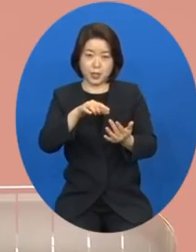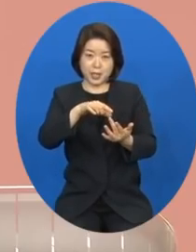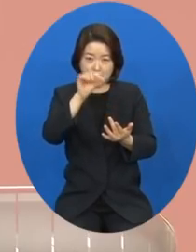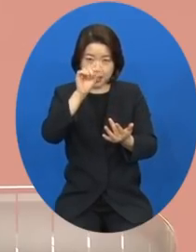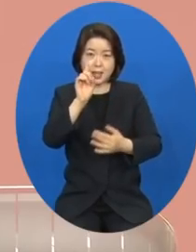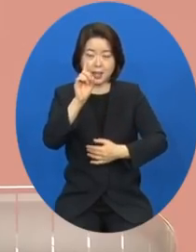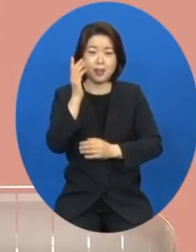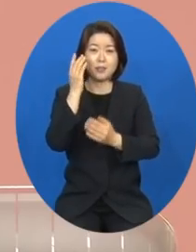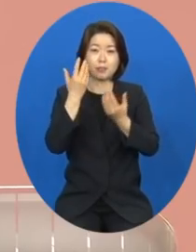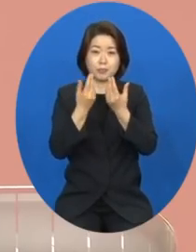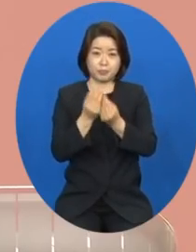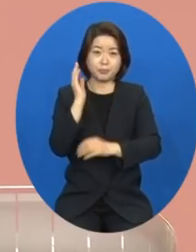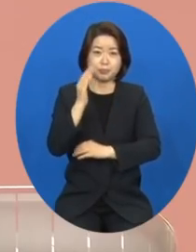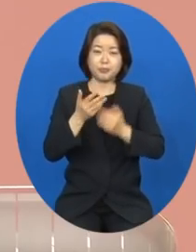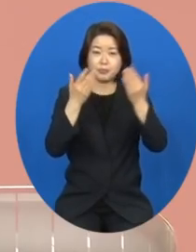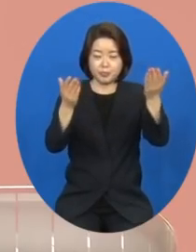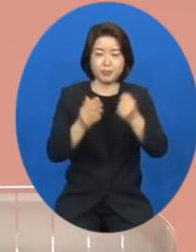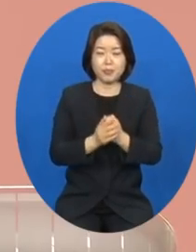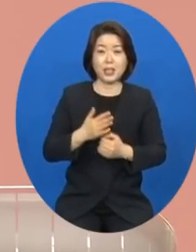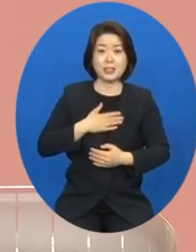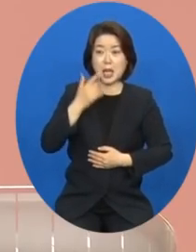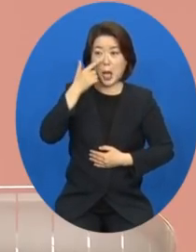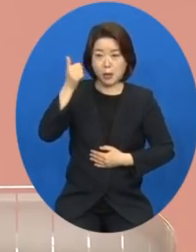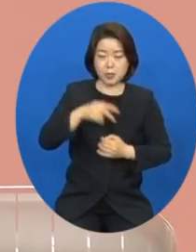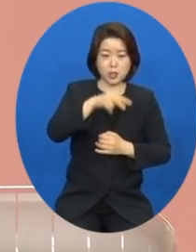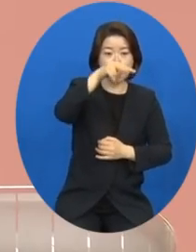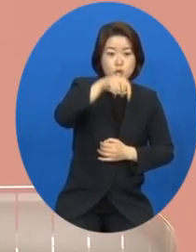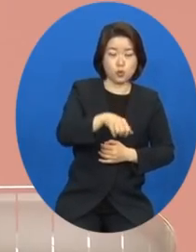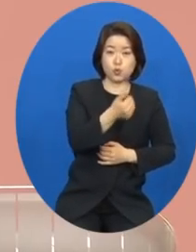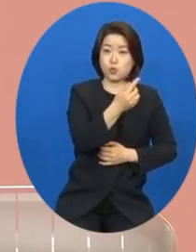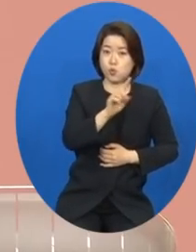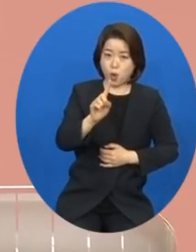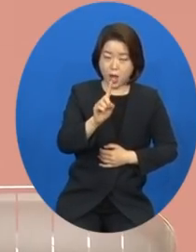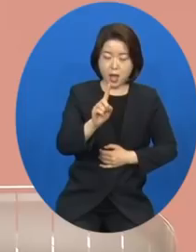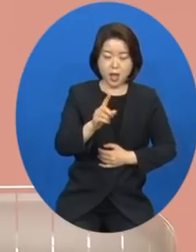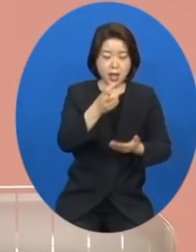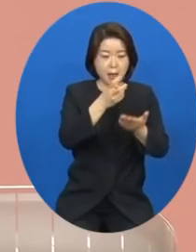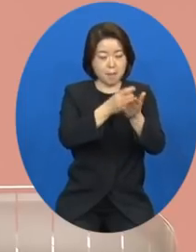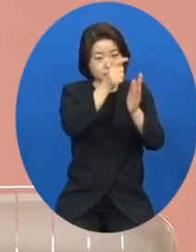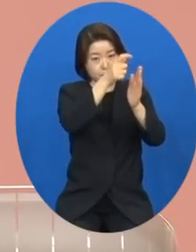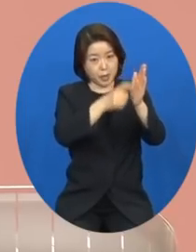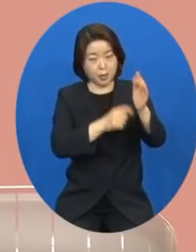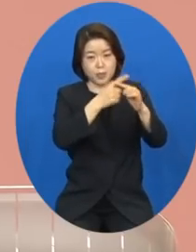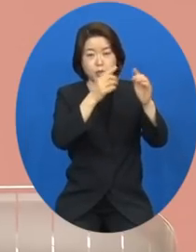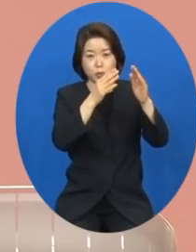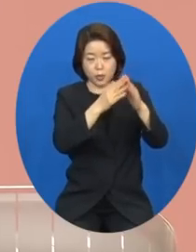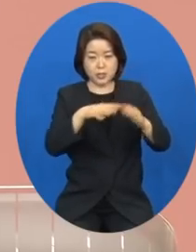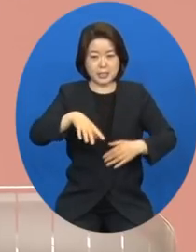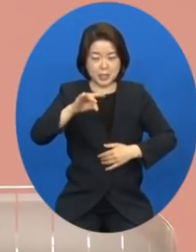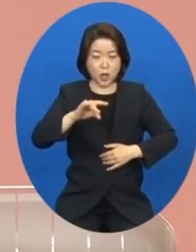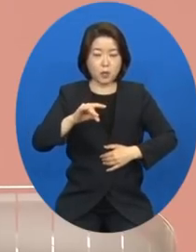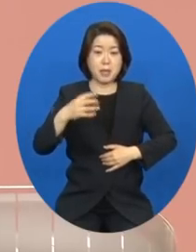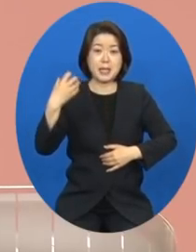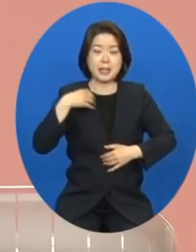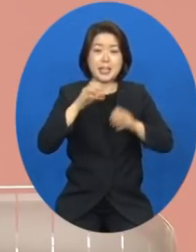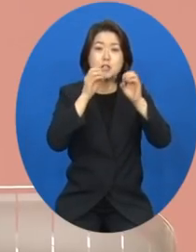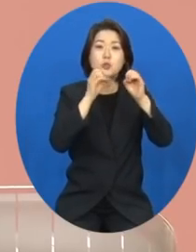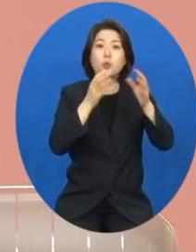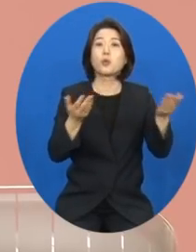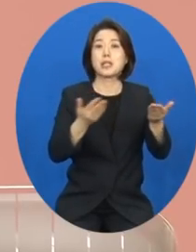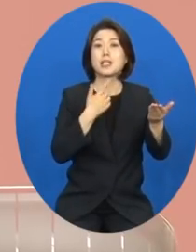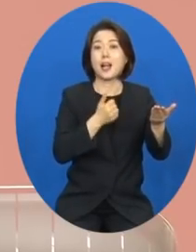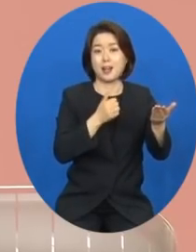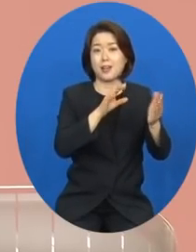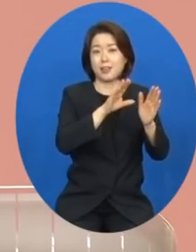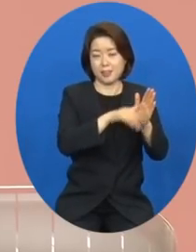합니다 아버님께서 수아 감리 교회 라는 곳에서 다님 전도사로 사회가 하시던 되었습니다 1970년 이었어요 그 시골 교회에